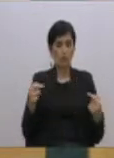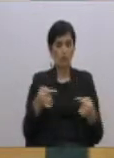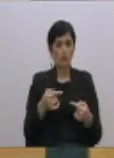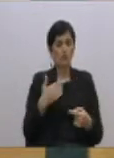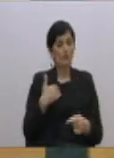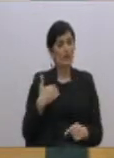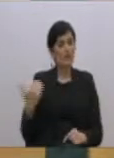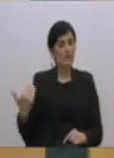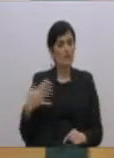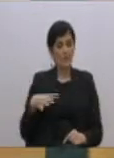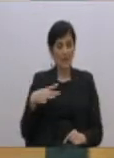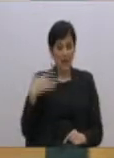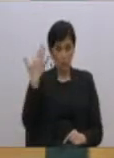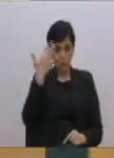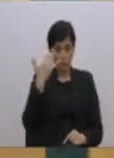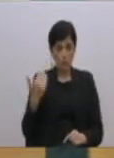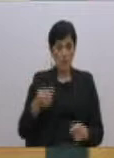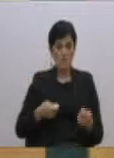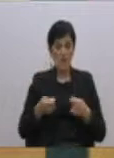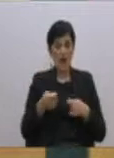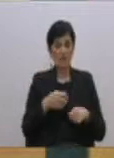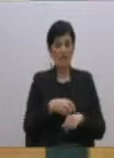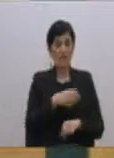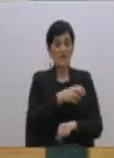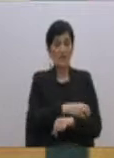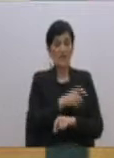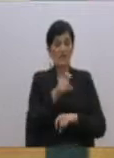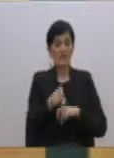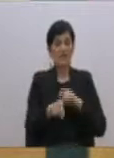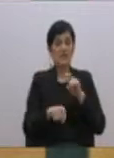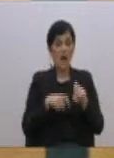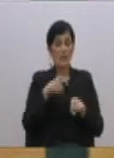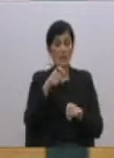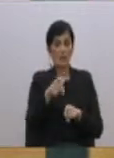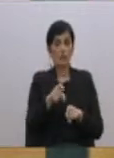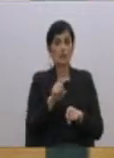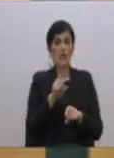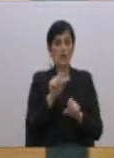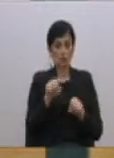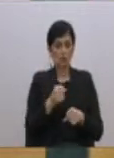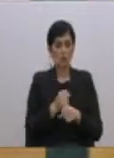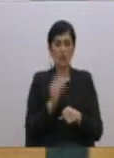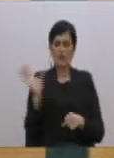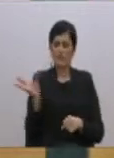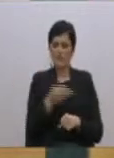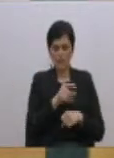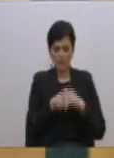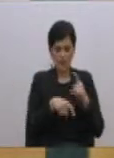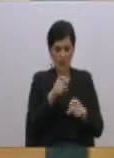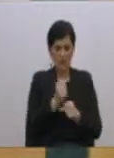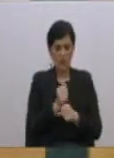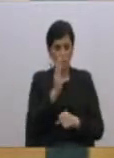და ქართული ოცნების როგორც მართველი პარტიის მხრიდან გადასადგმელი ნაბიჯები რაც შეიძლება და ყოფილიყო, ყველა იქნება გადადგმული.